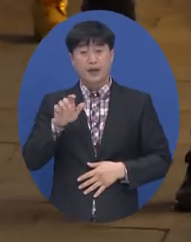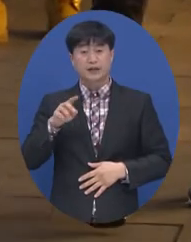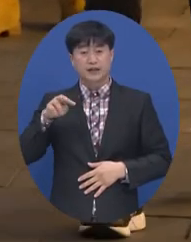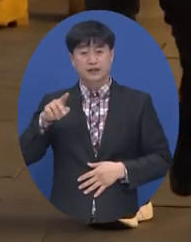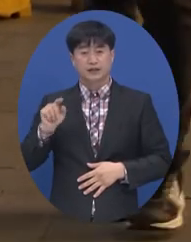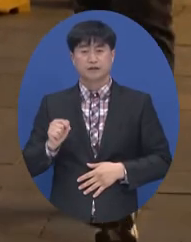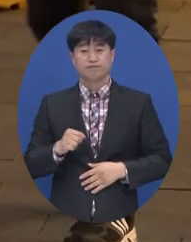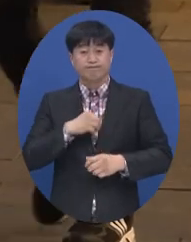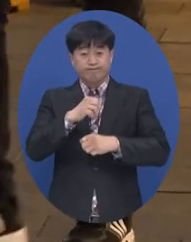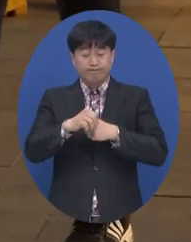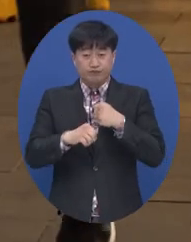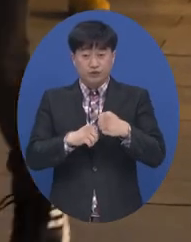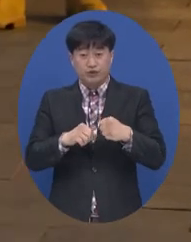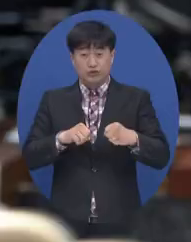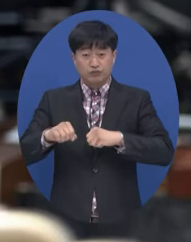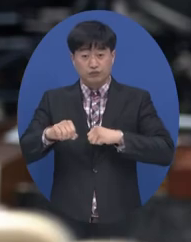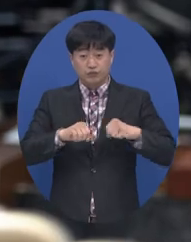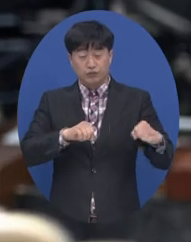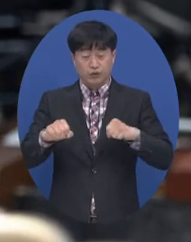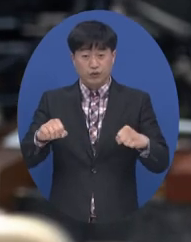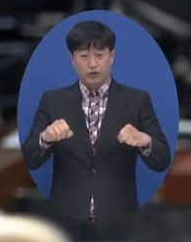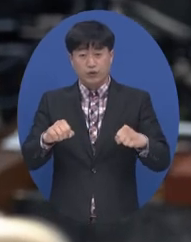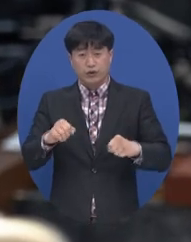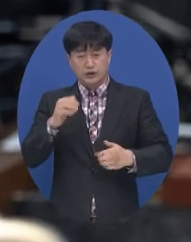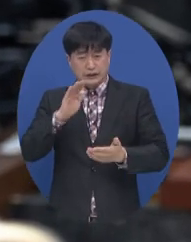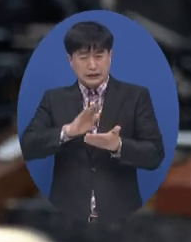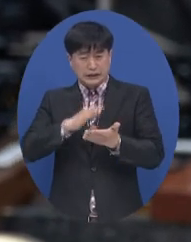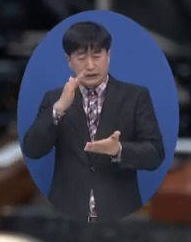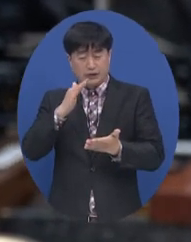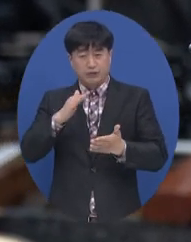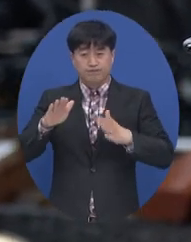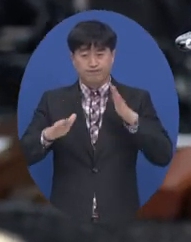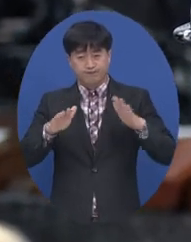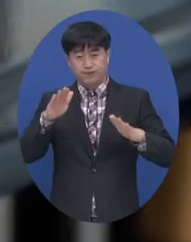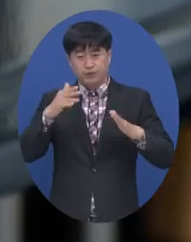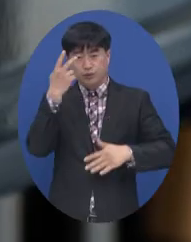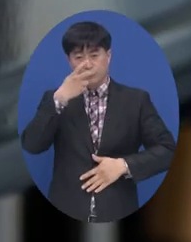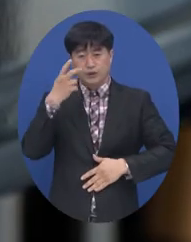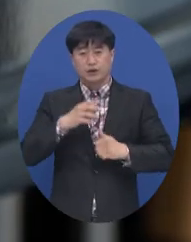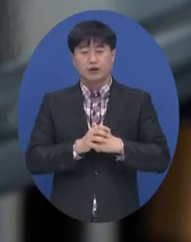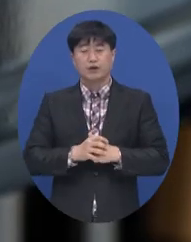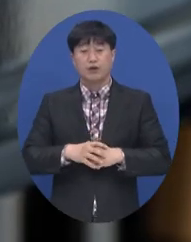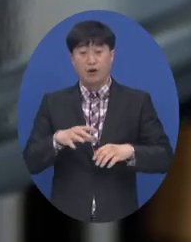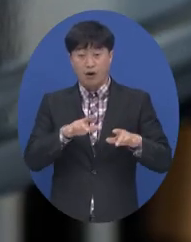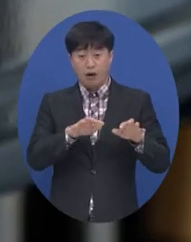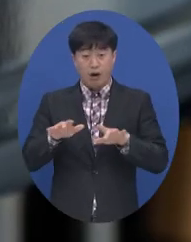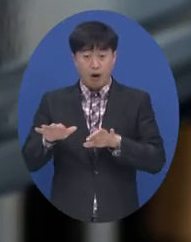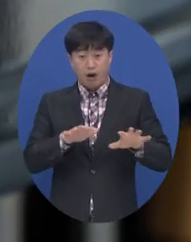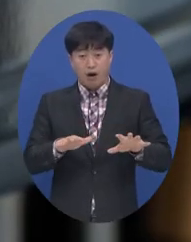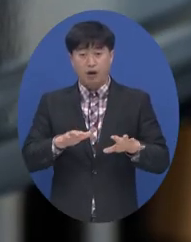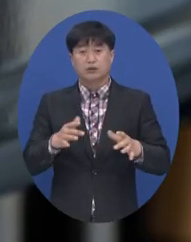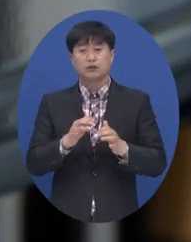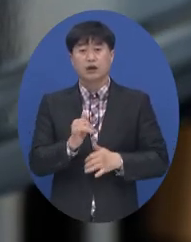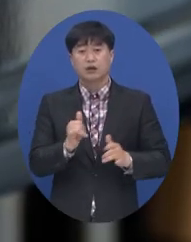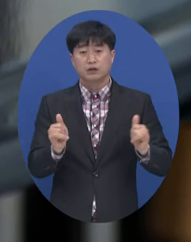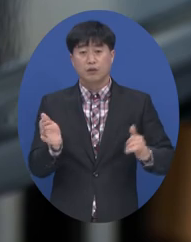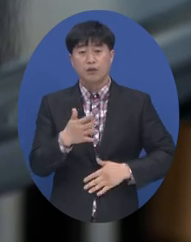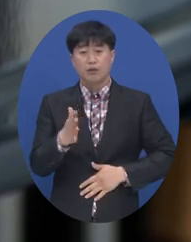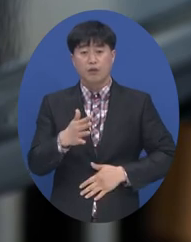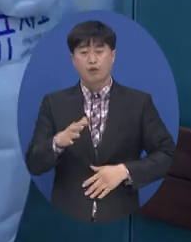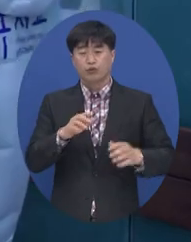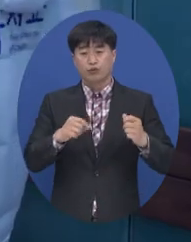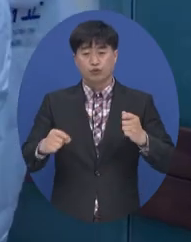자율주행 방역 로봇이 방문객의 발열을 수시로 점검하고 인공지능 기술을 융합한 악기가 사람 없이 합주를 합니다.